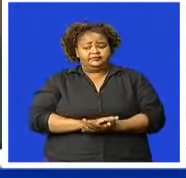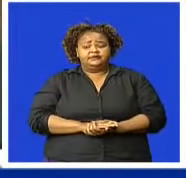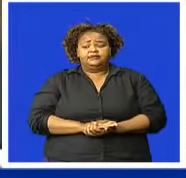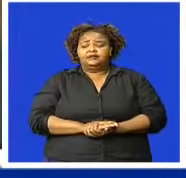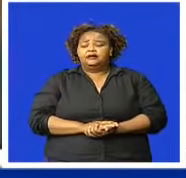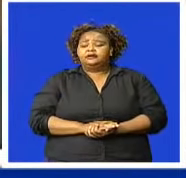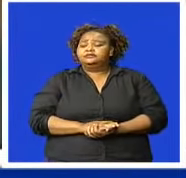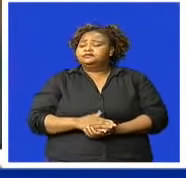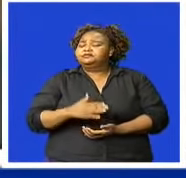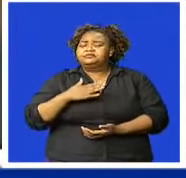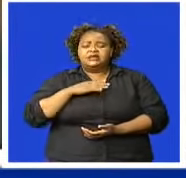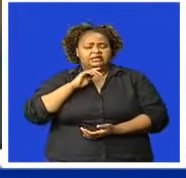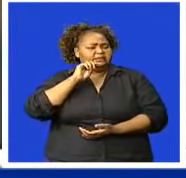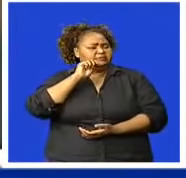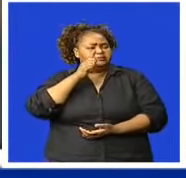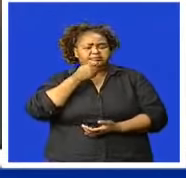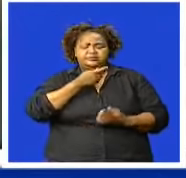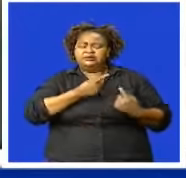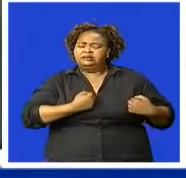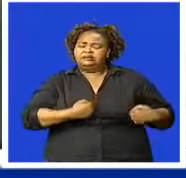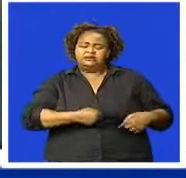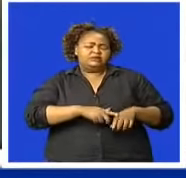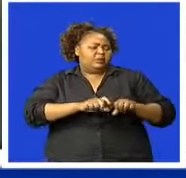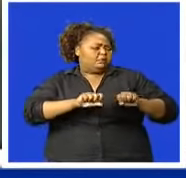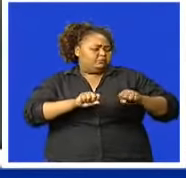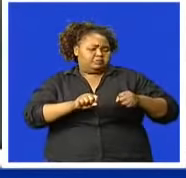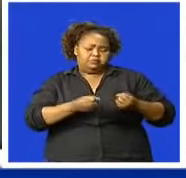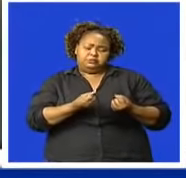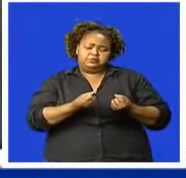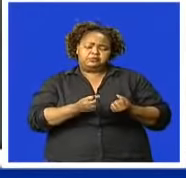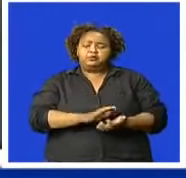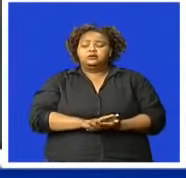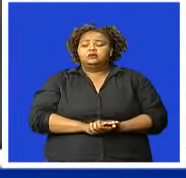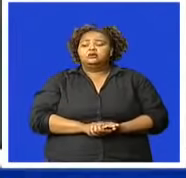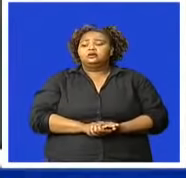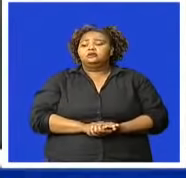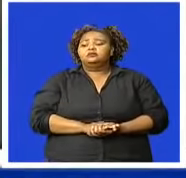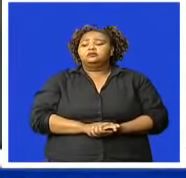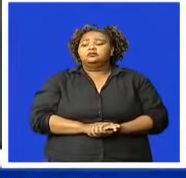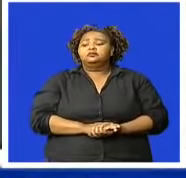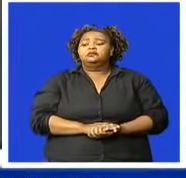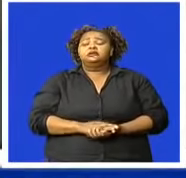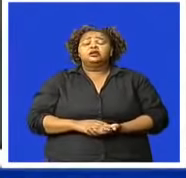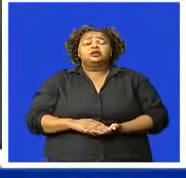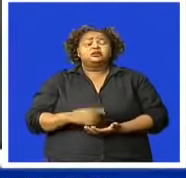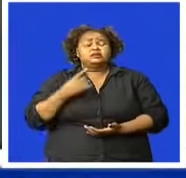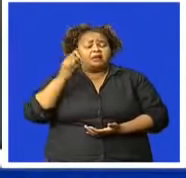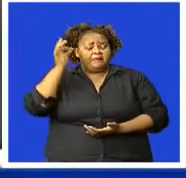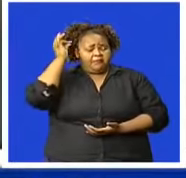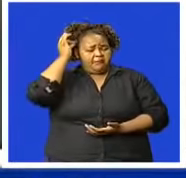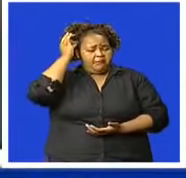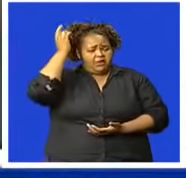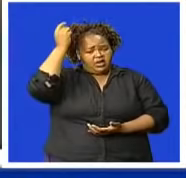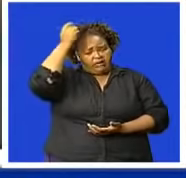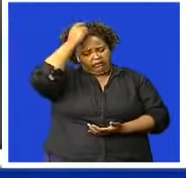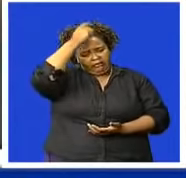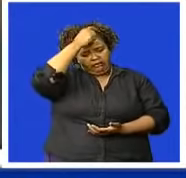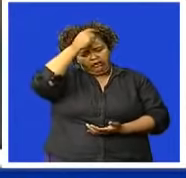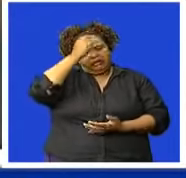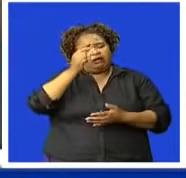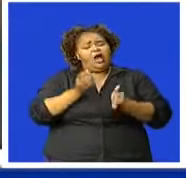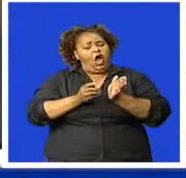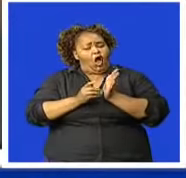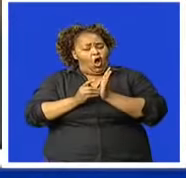ngiphelela amagama siyakhala ukuthi awu emakhosi athuma umfana lo njena athi akathuthu atobuka sifunda